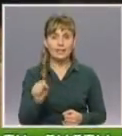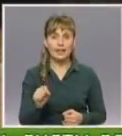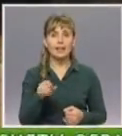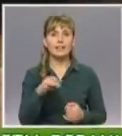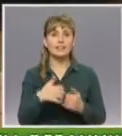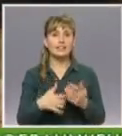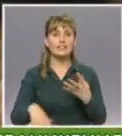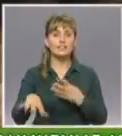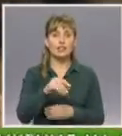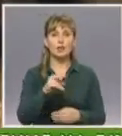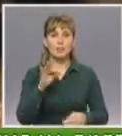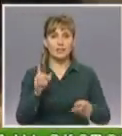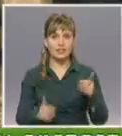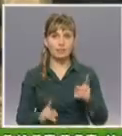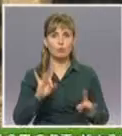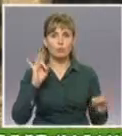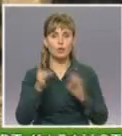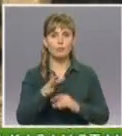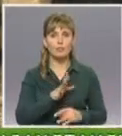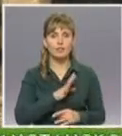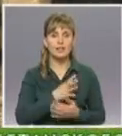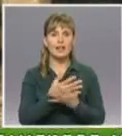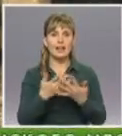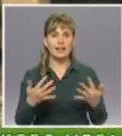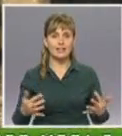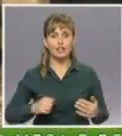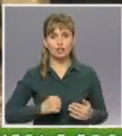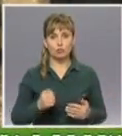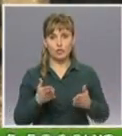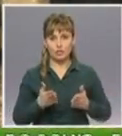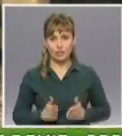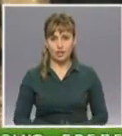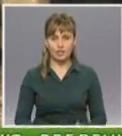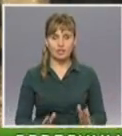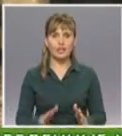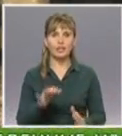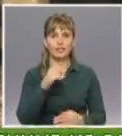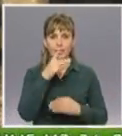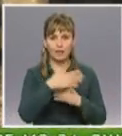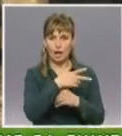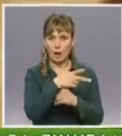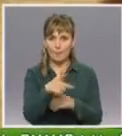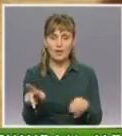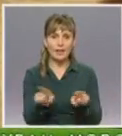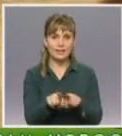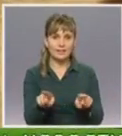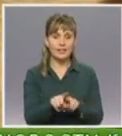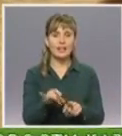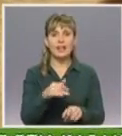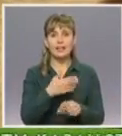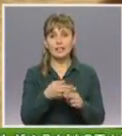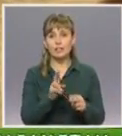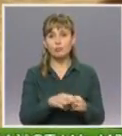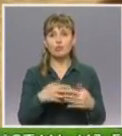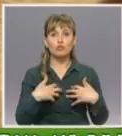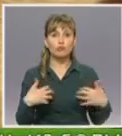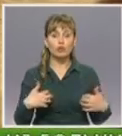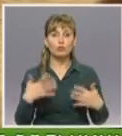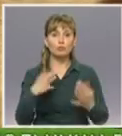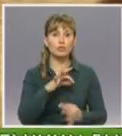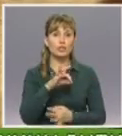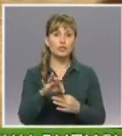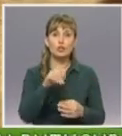всех по-настоящему популярными стали Мачо и Мартин. Друзья с рождения, они и на камеру реагируют одинаково. И хотя этому животному